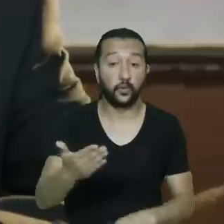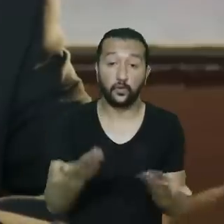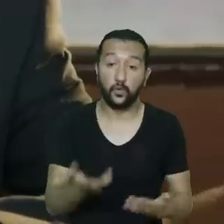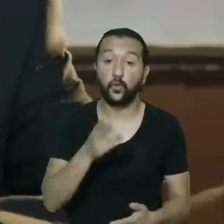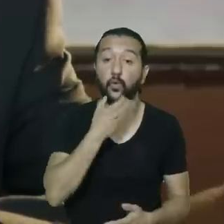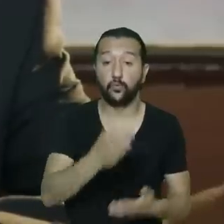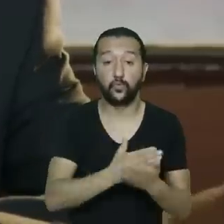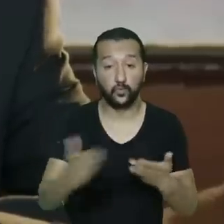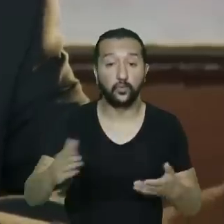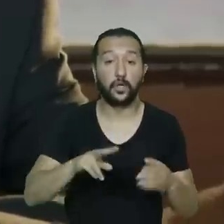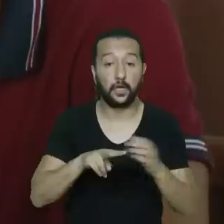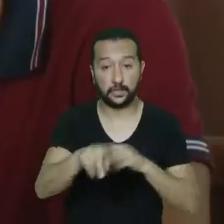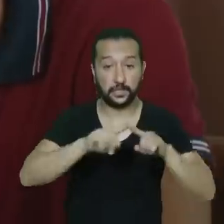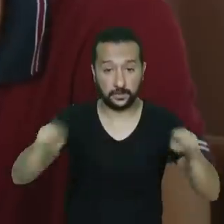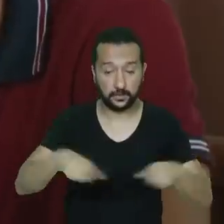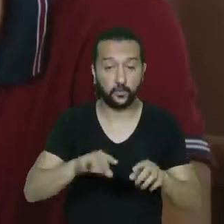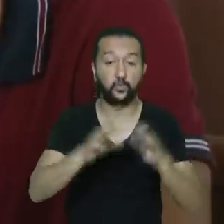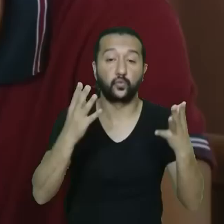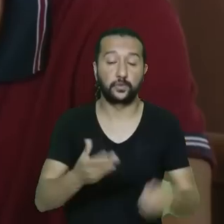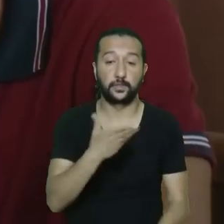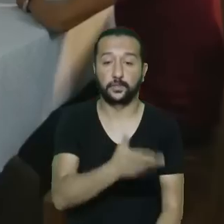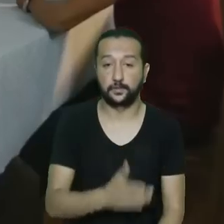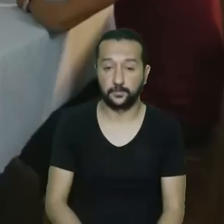Önü sonu bu adam haritayı çözmeyecek mi be? Ha?